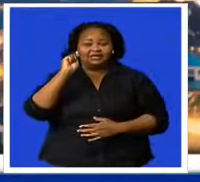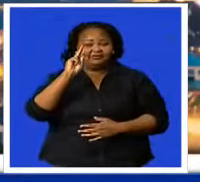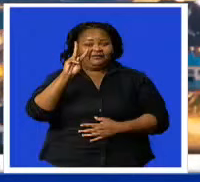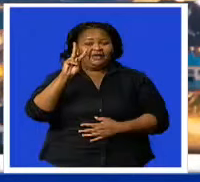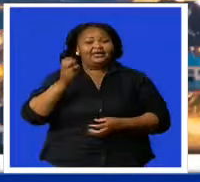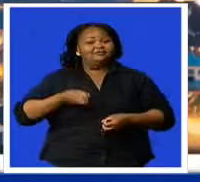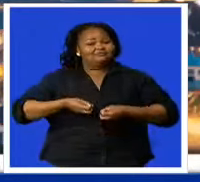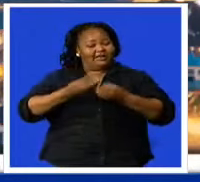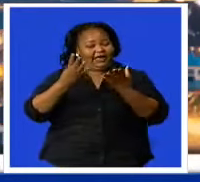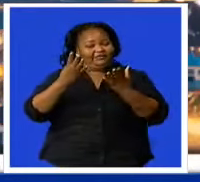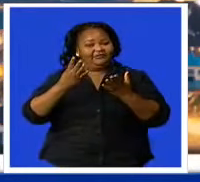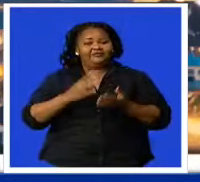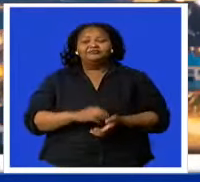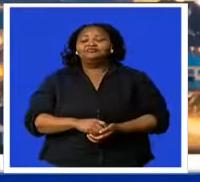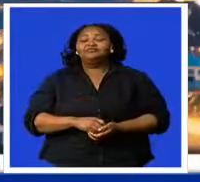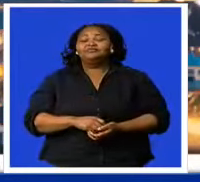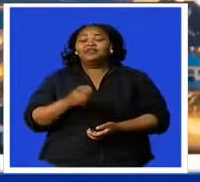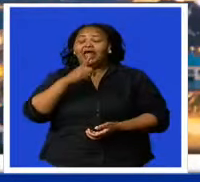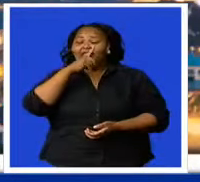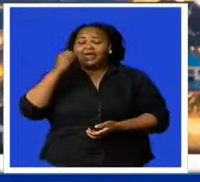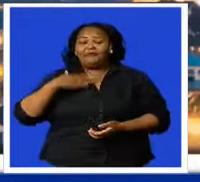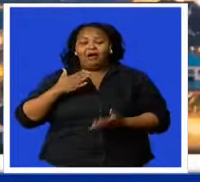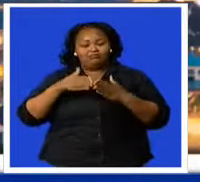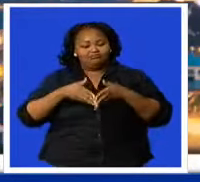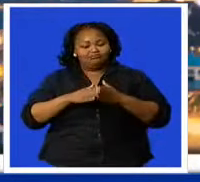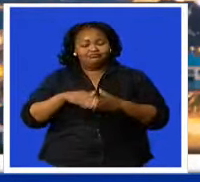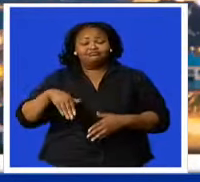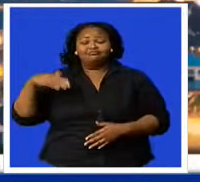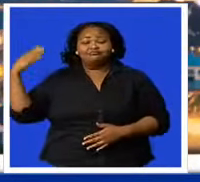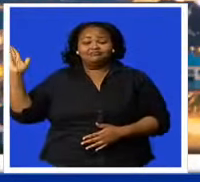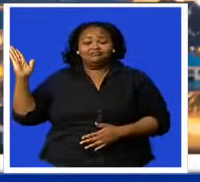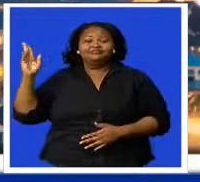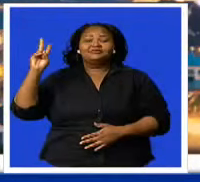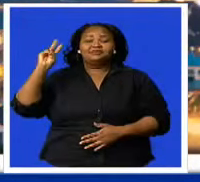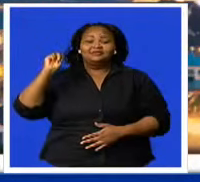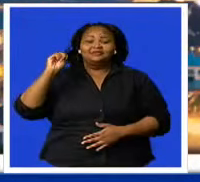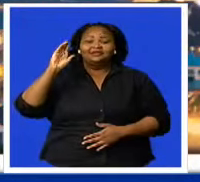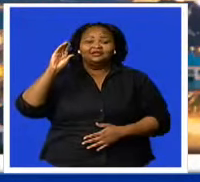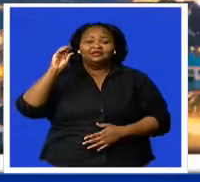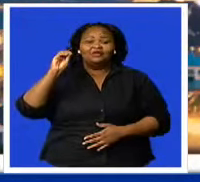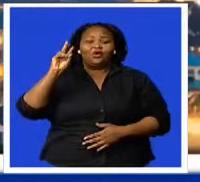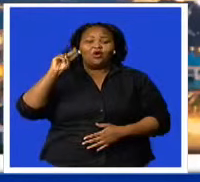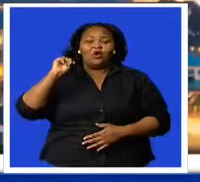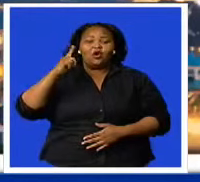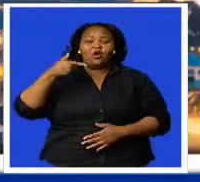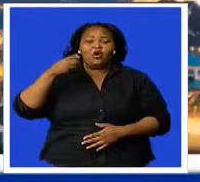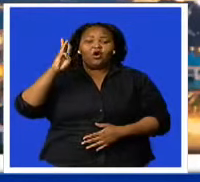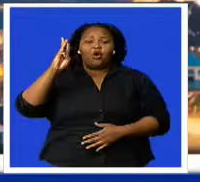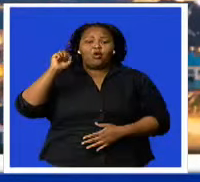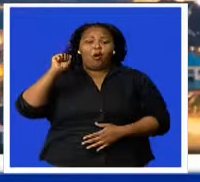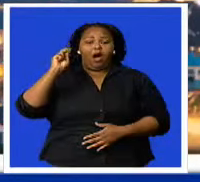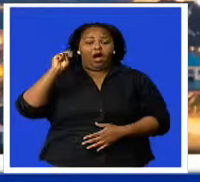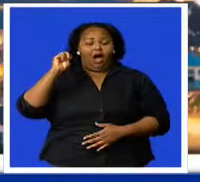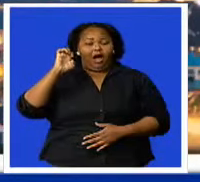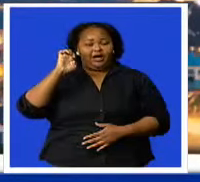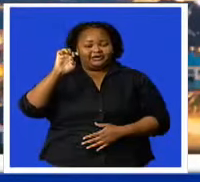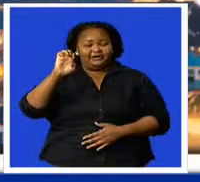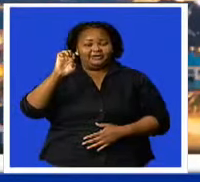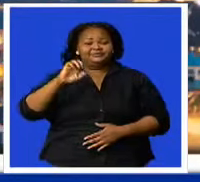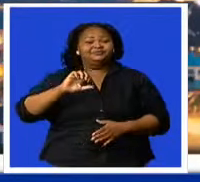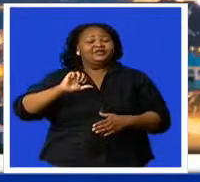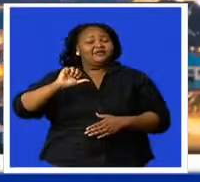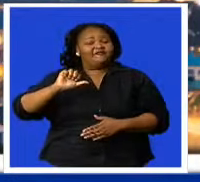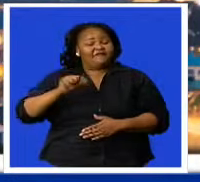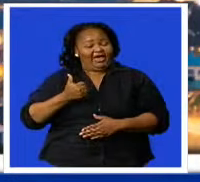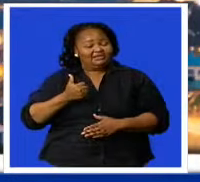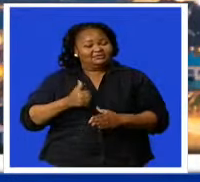yeswatini TV sibuko samaswati bito lami ngingusani boy ngokancongwane angihambi ngedwa ngina nomaxabiso wakangambule asingene ke Tindzaba